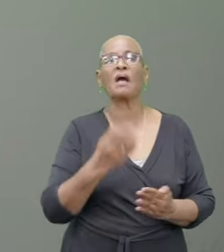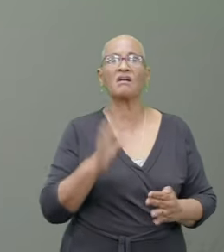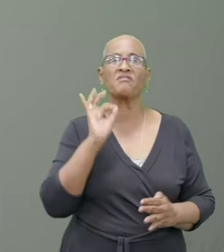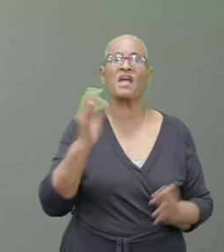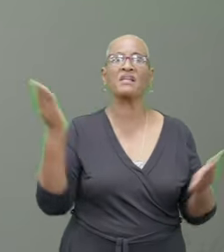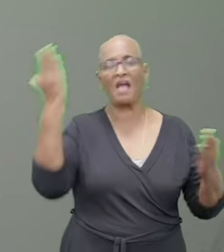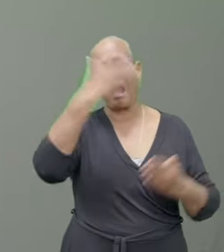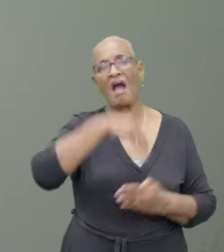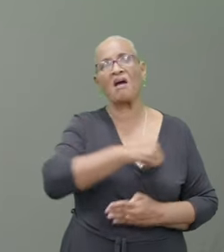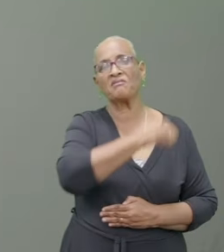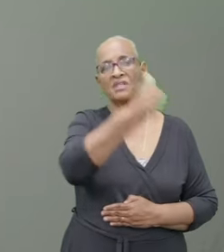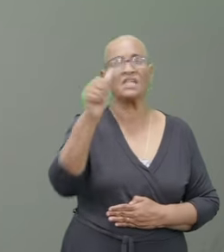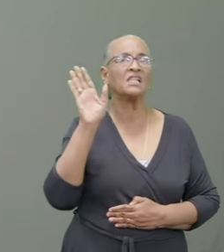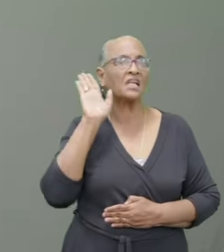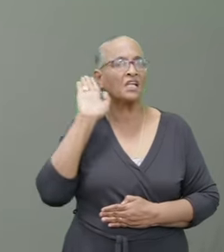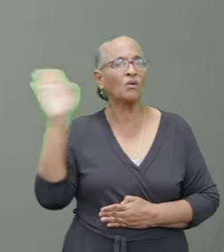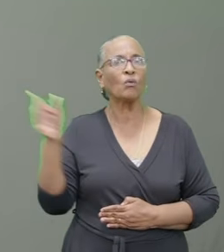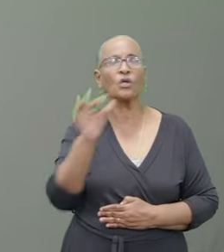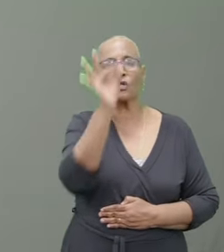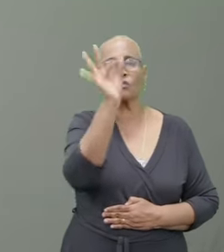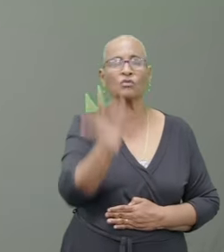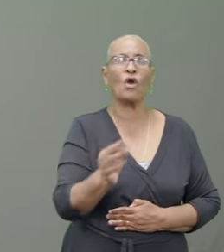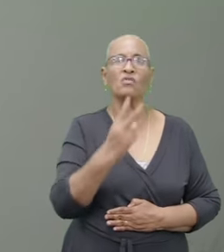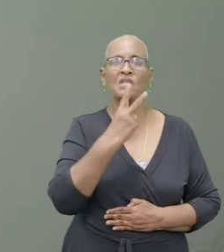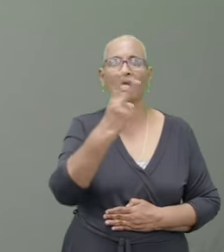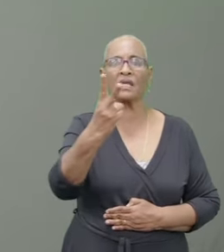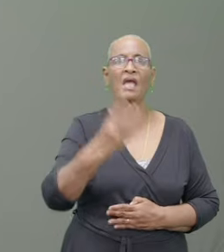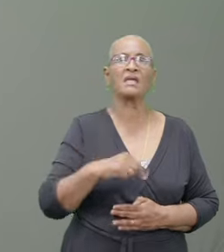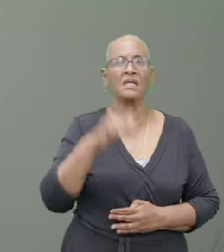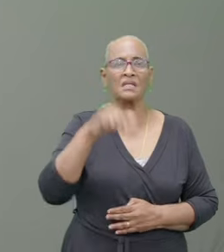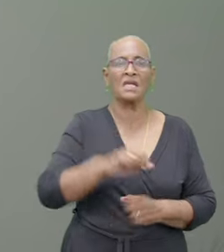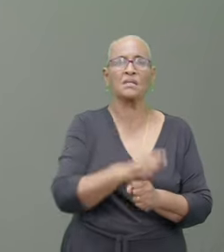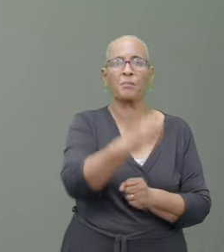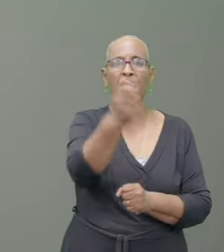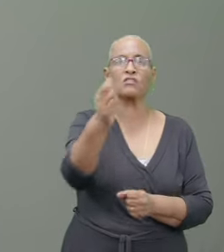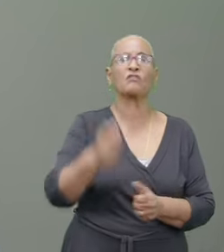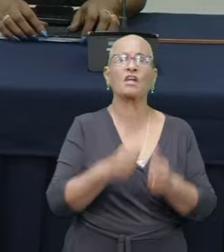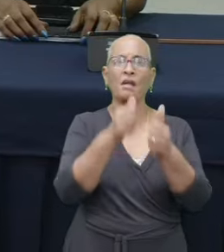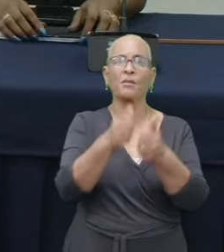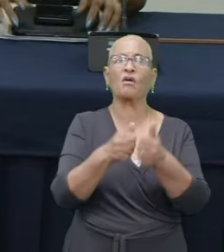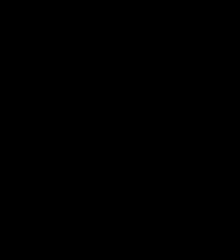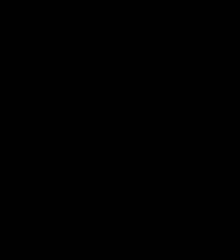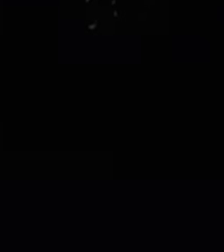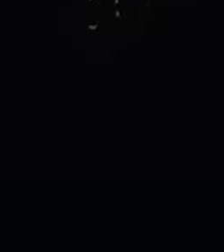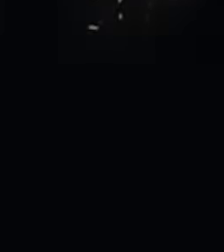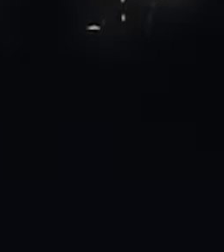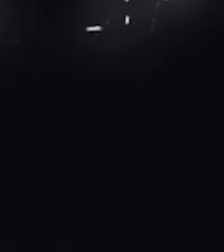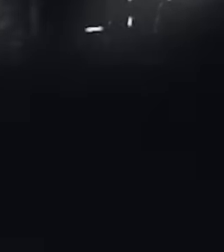aan alle kijkers en luisteraars. Die deze persconferentie hebben gevolgd. Goedenavond.